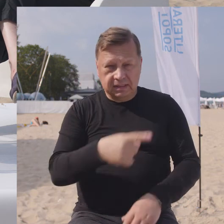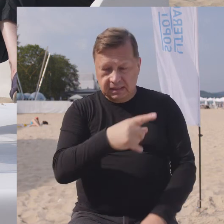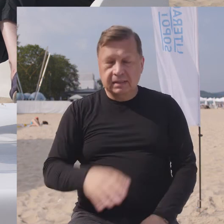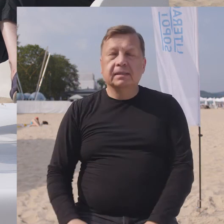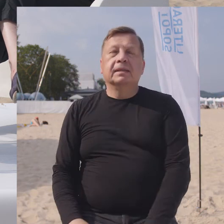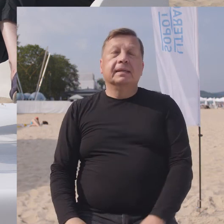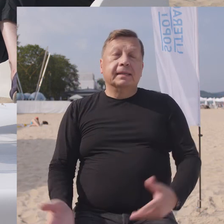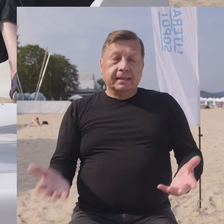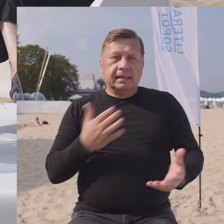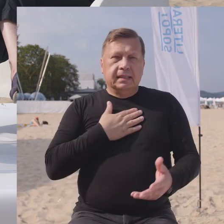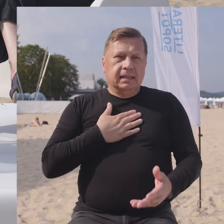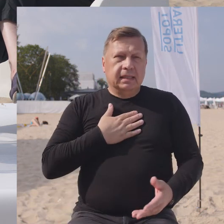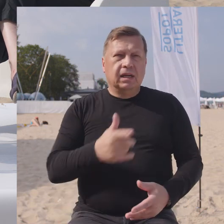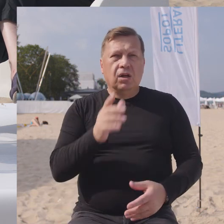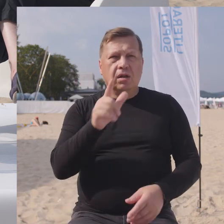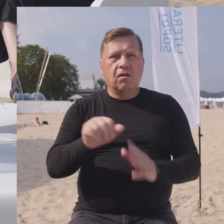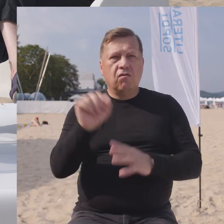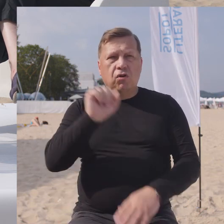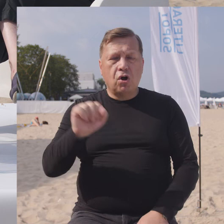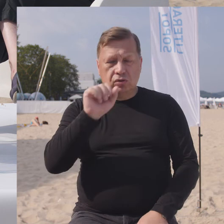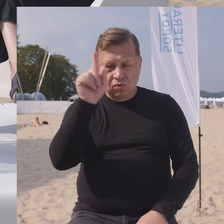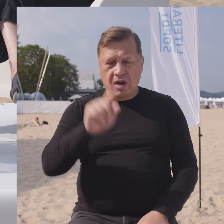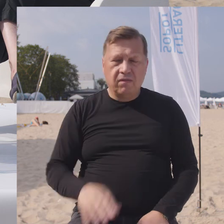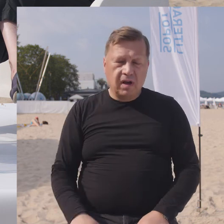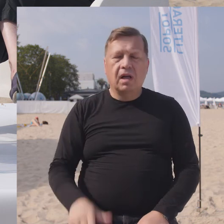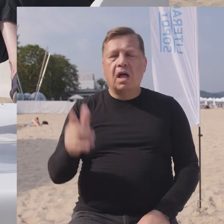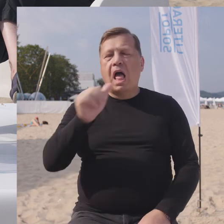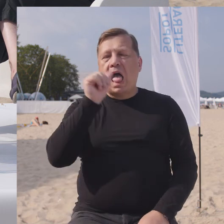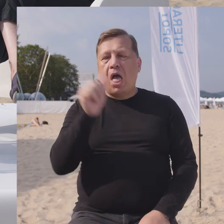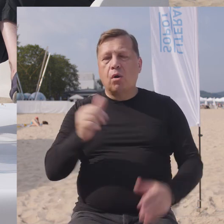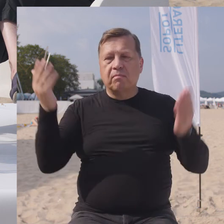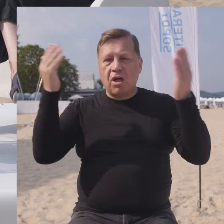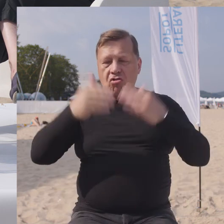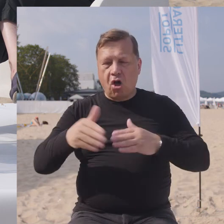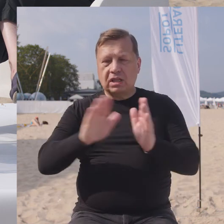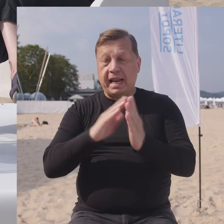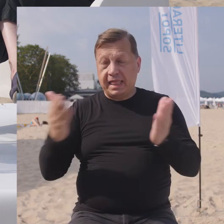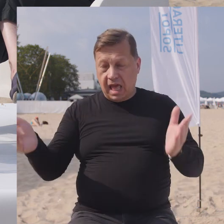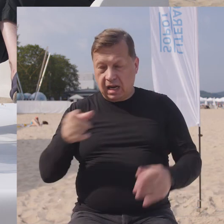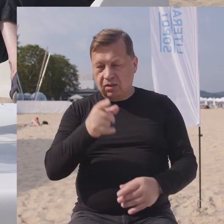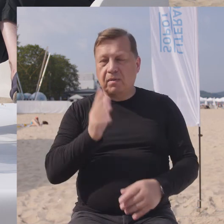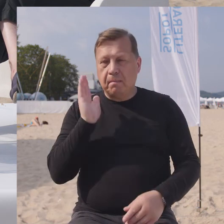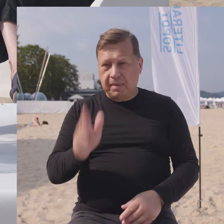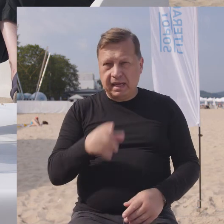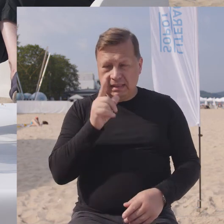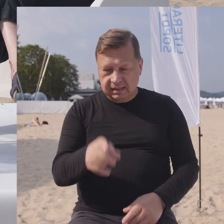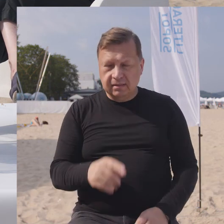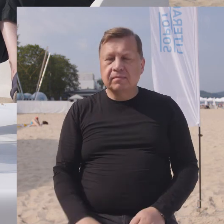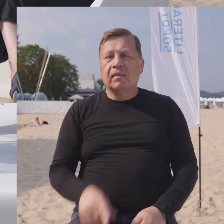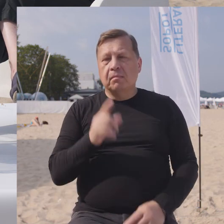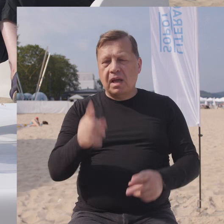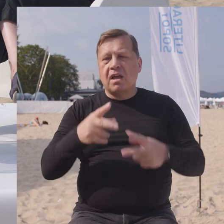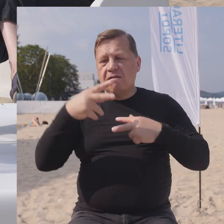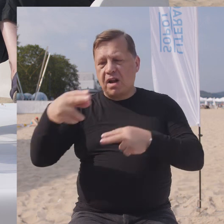naszą ukochaną, do Wrocławia na Europejską Noc Literatury. Będzie tam czytać fragmenty tekstu Zadie Smith, która